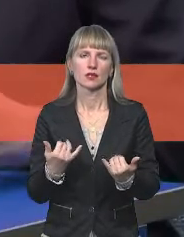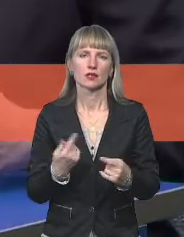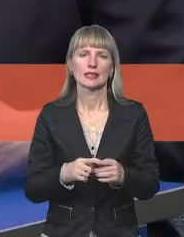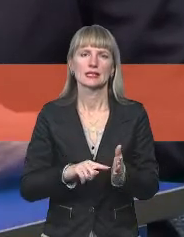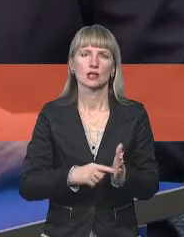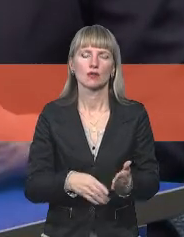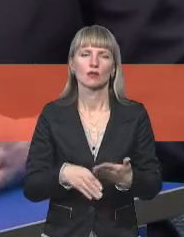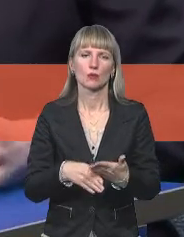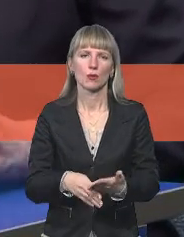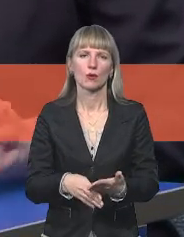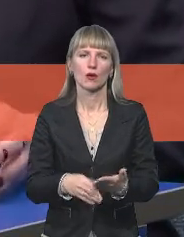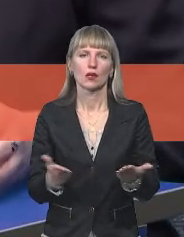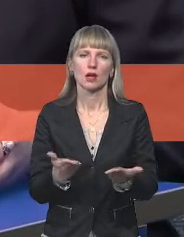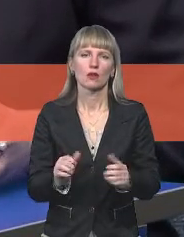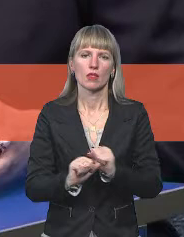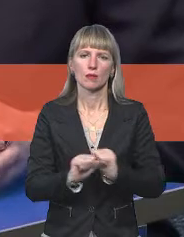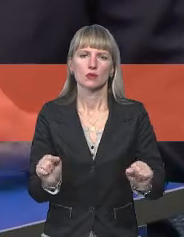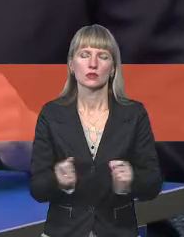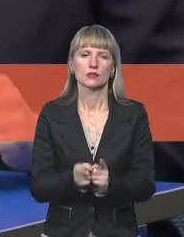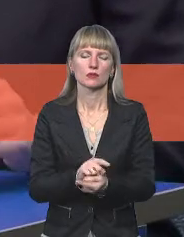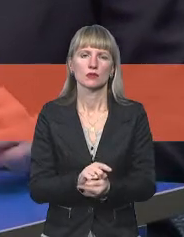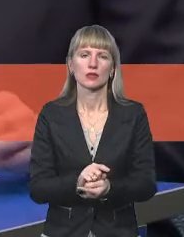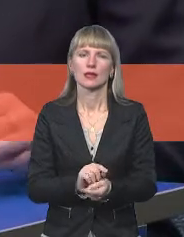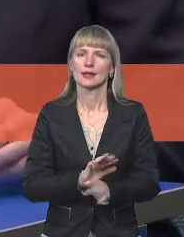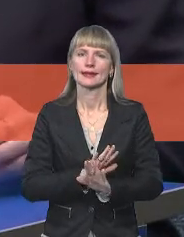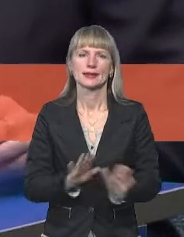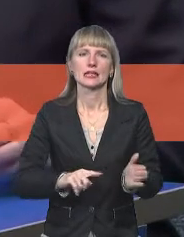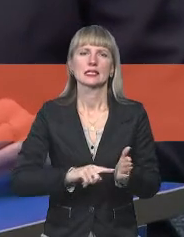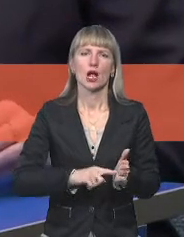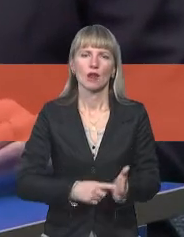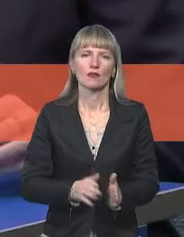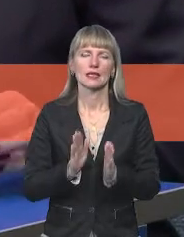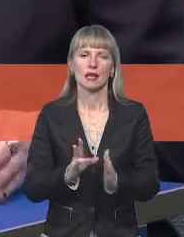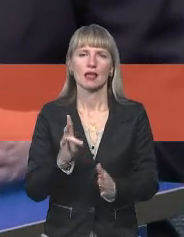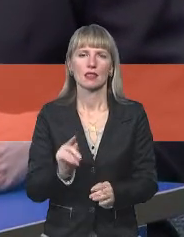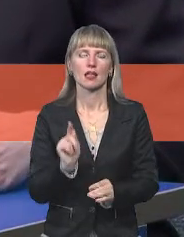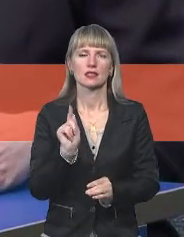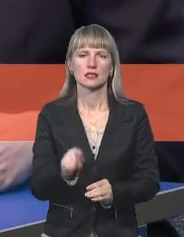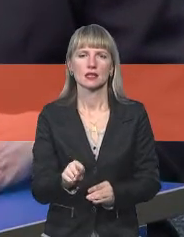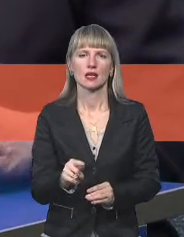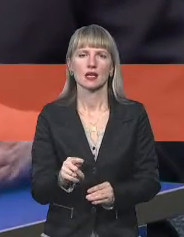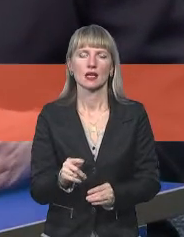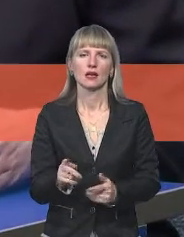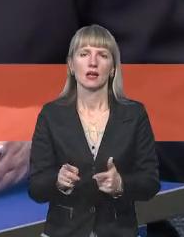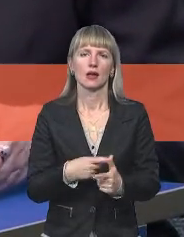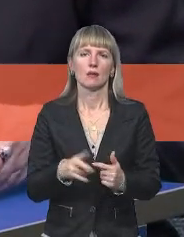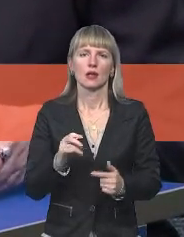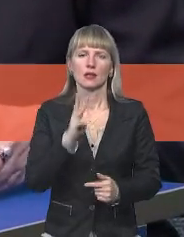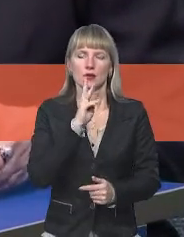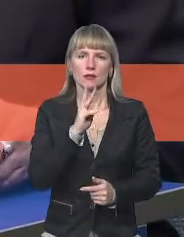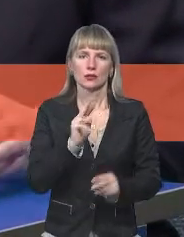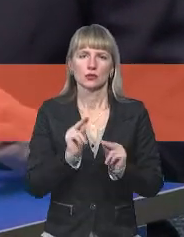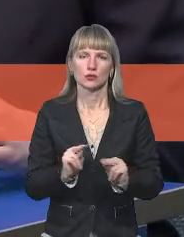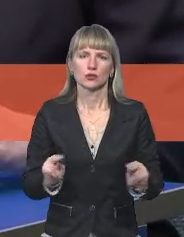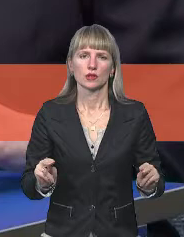цільова допомога, яку не можна змінювати. От якщо вона цільове призначення тільки на це. На якісь цілі там, або на зарплатню